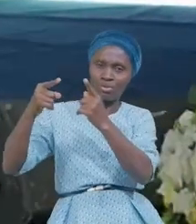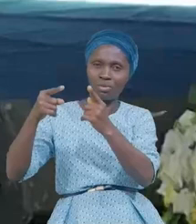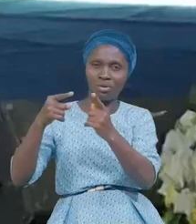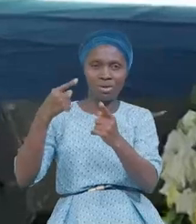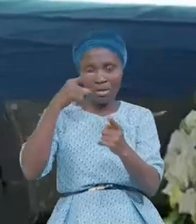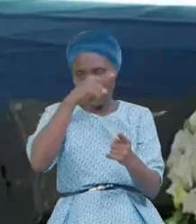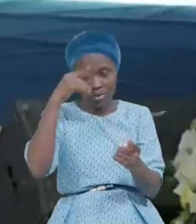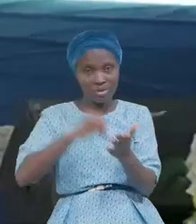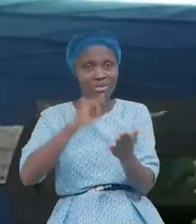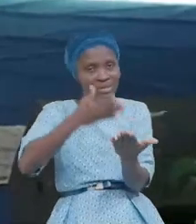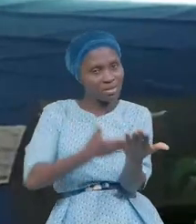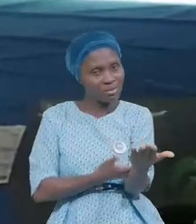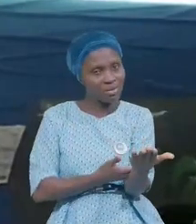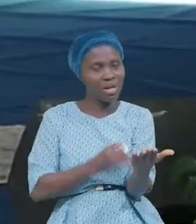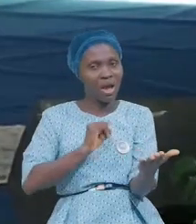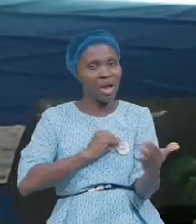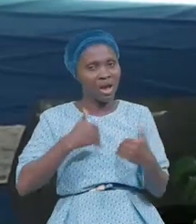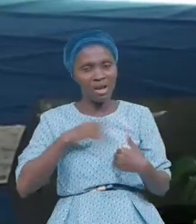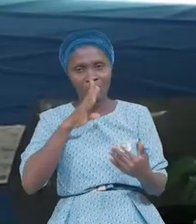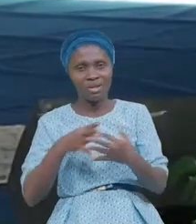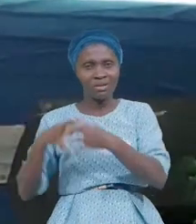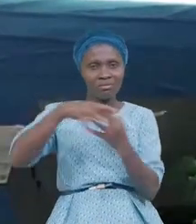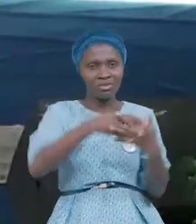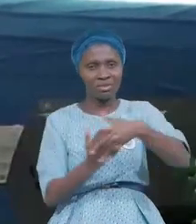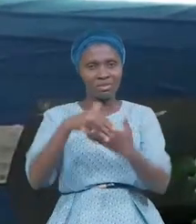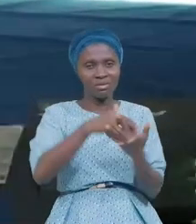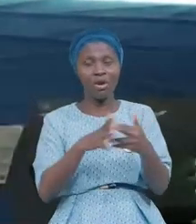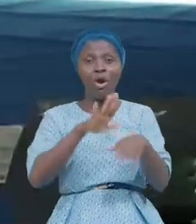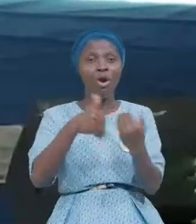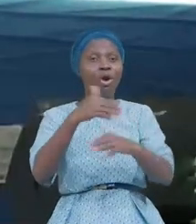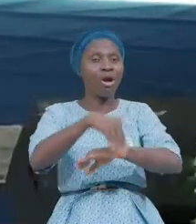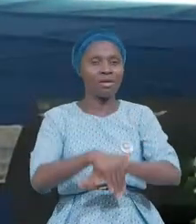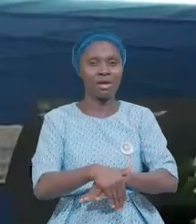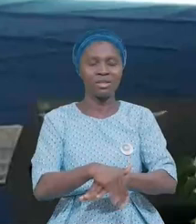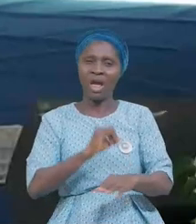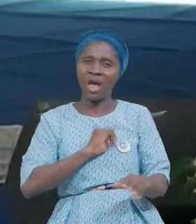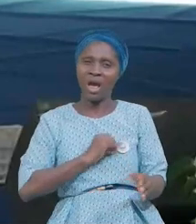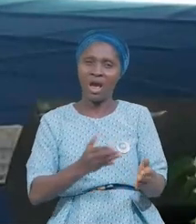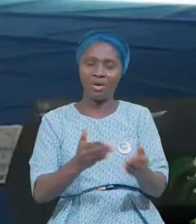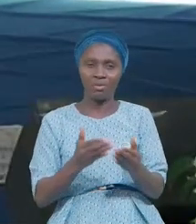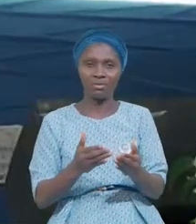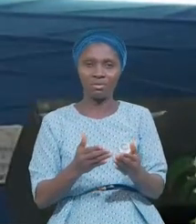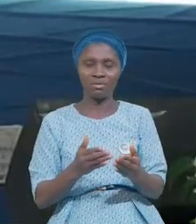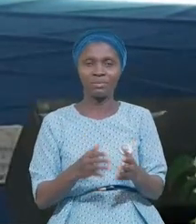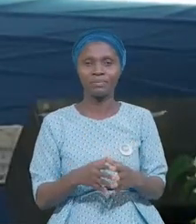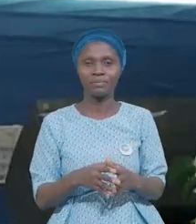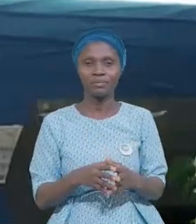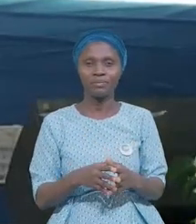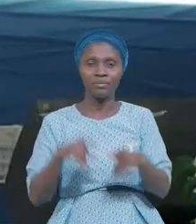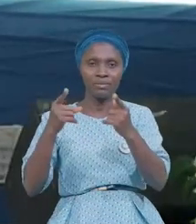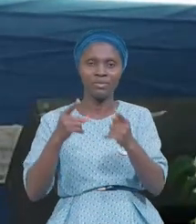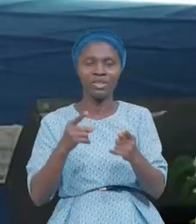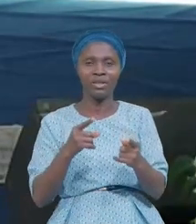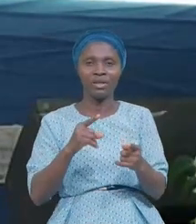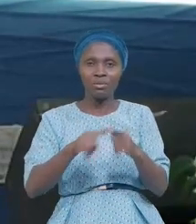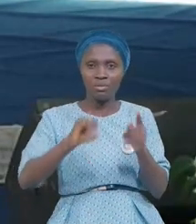J'ai lutté toute la nuit pour une raison. Je voulais une bénédiction spéciale.